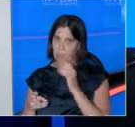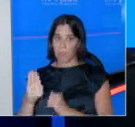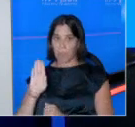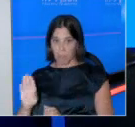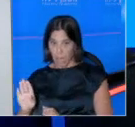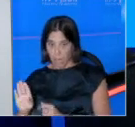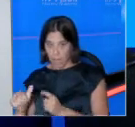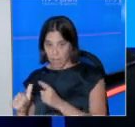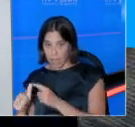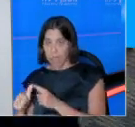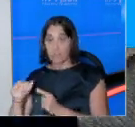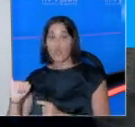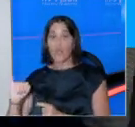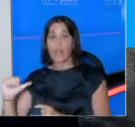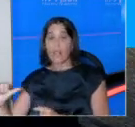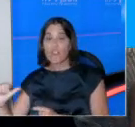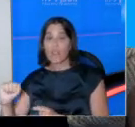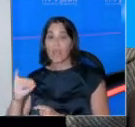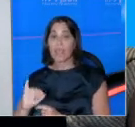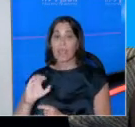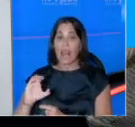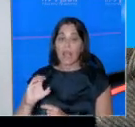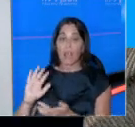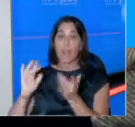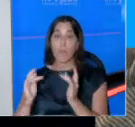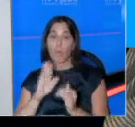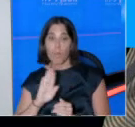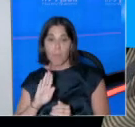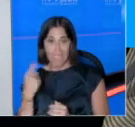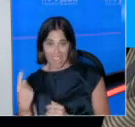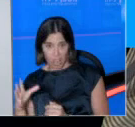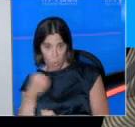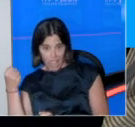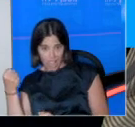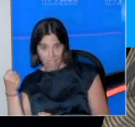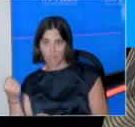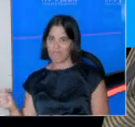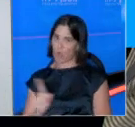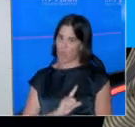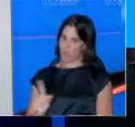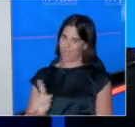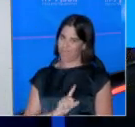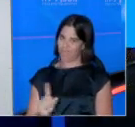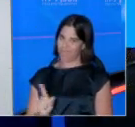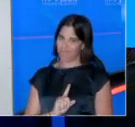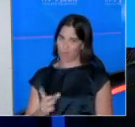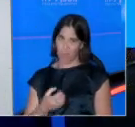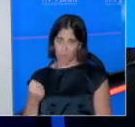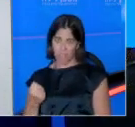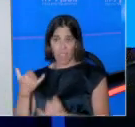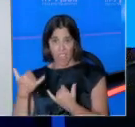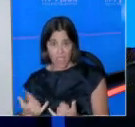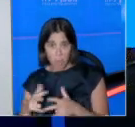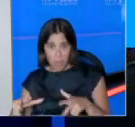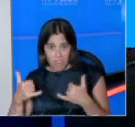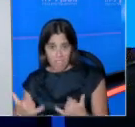ברקת, יולי אדלשטיין, ישראל כץ, מול ביבי. אחד מהם לוקח? לא. לא. לא לוקח? היום, במצב הנוכחי